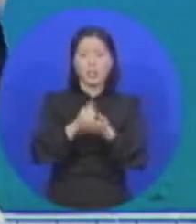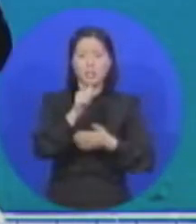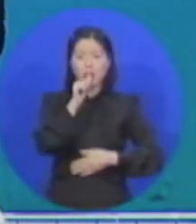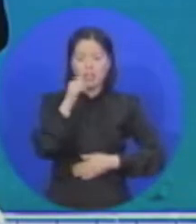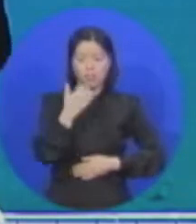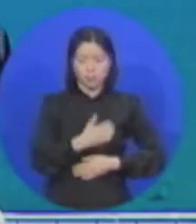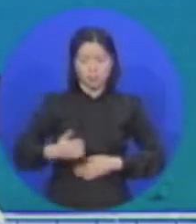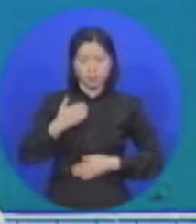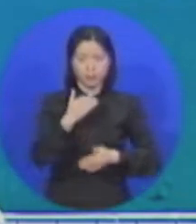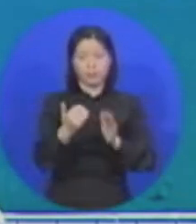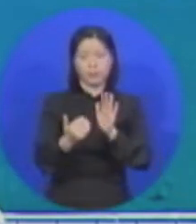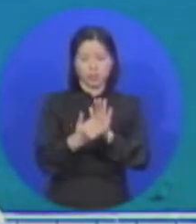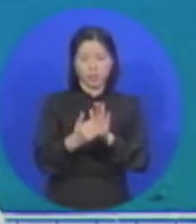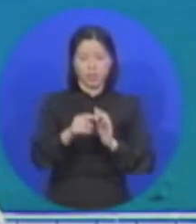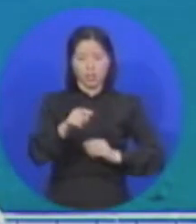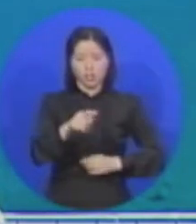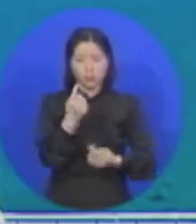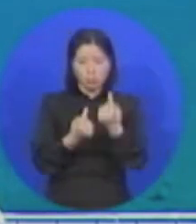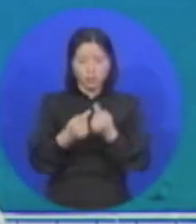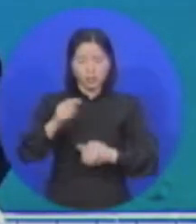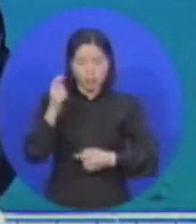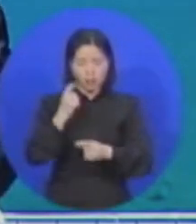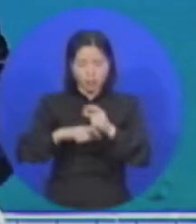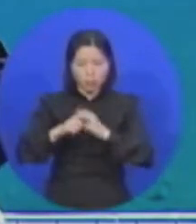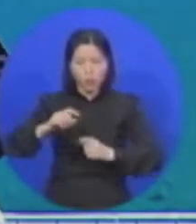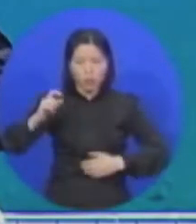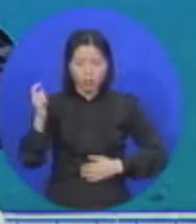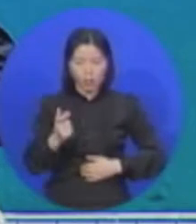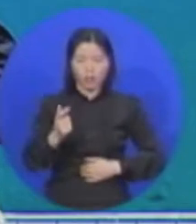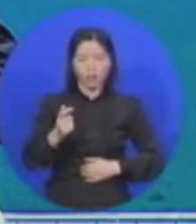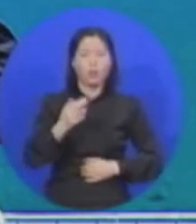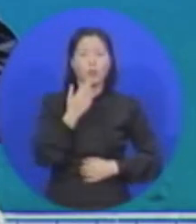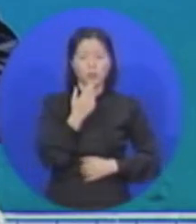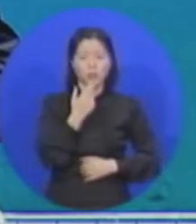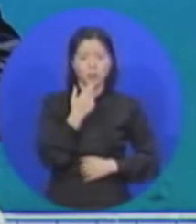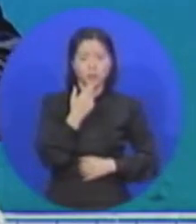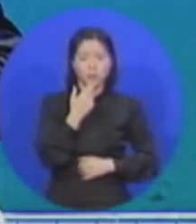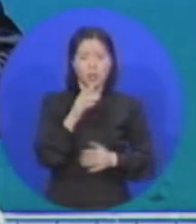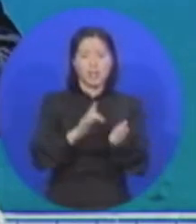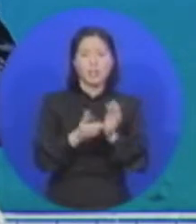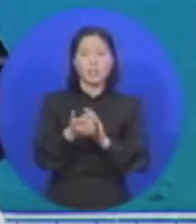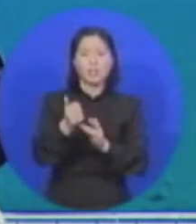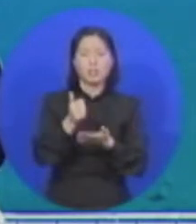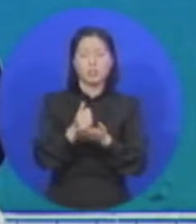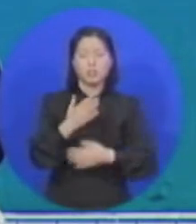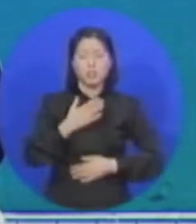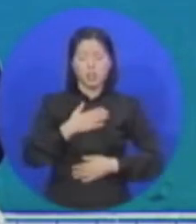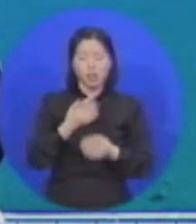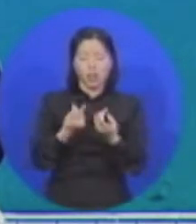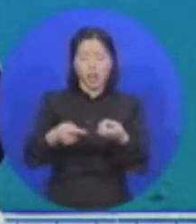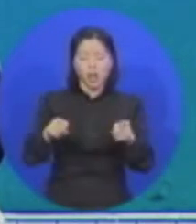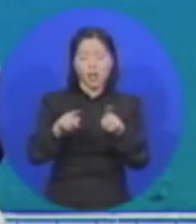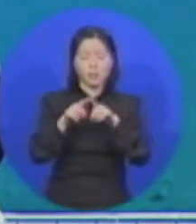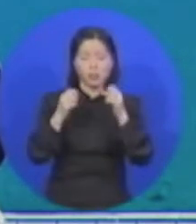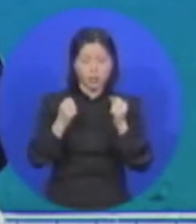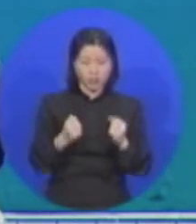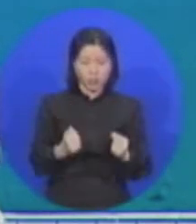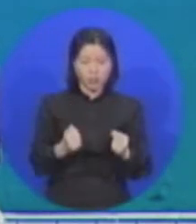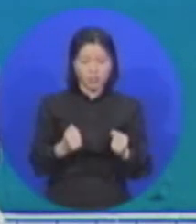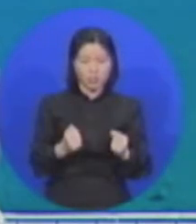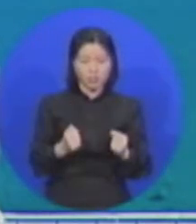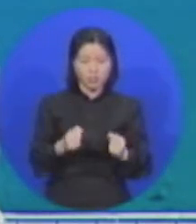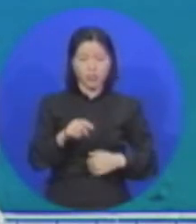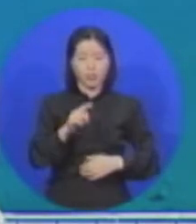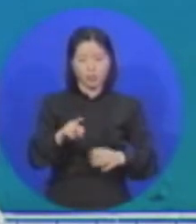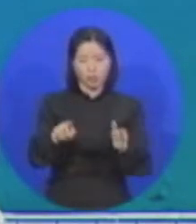그보다도 강력한 무기가 없어요 예수님은 나와 함께 계시다 이것이 진짜 믿어 질 때 비로소